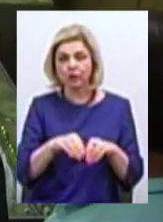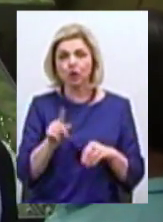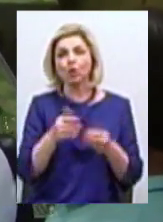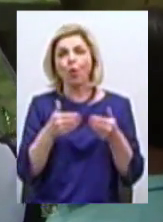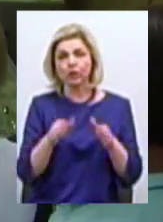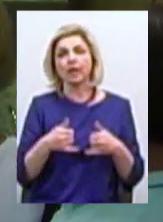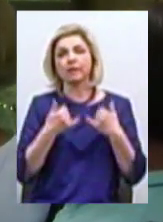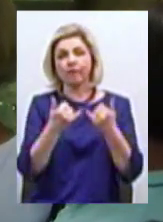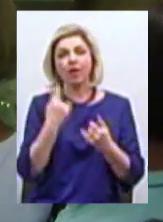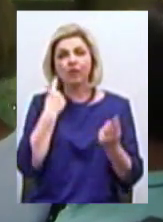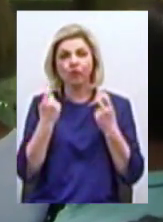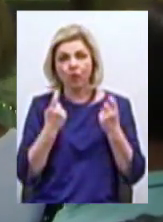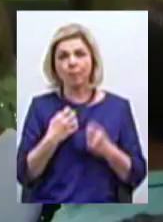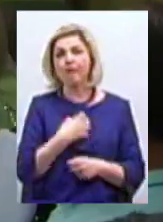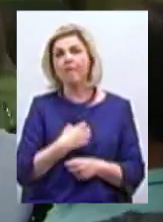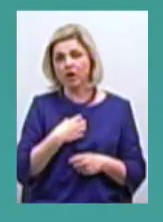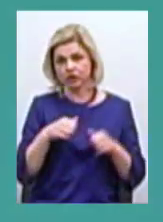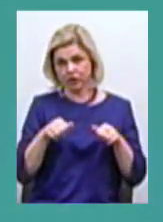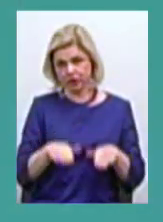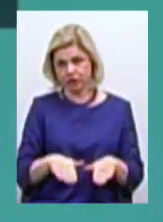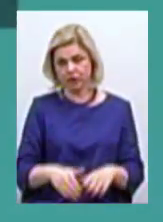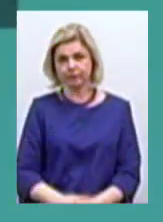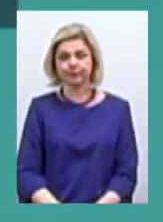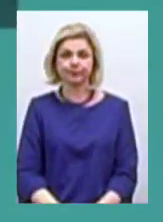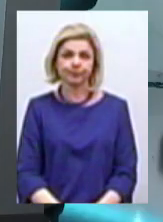інформацію стосовно важливих для регіону рішень.